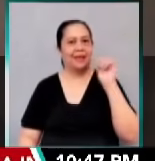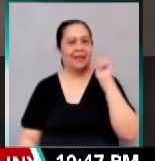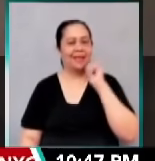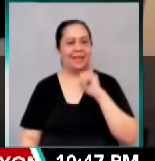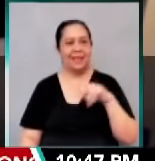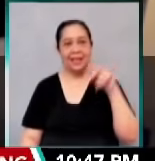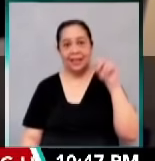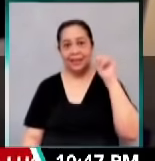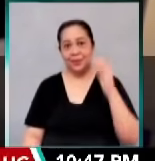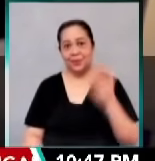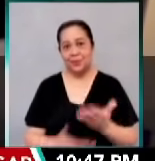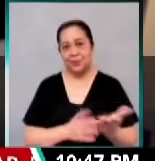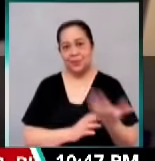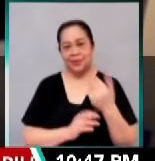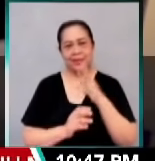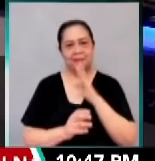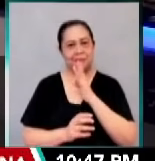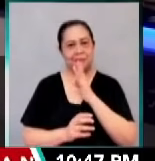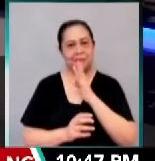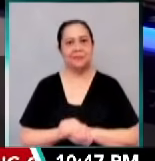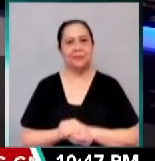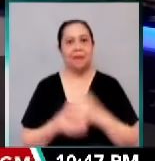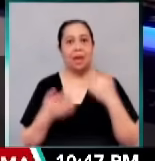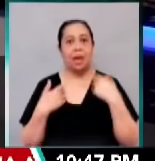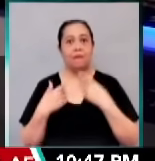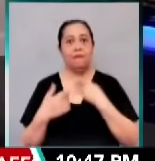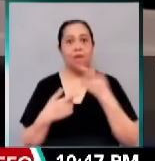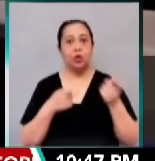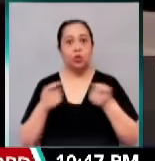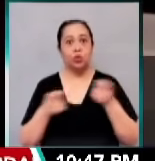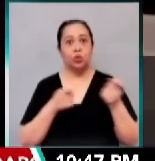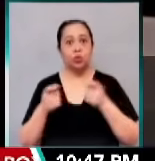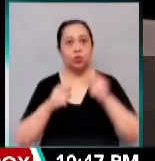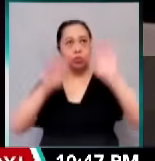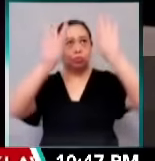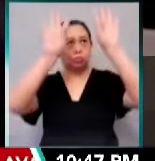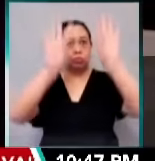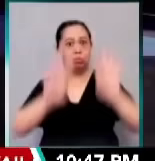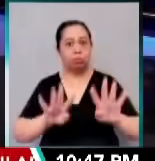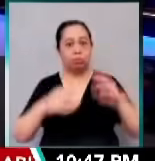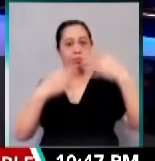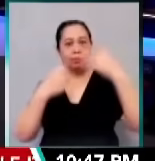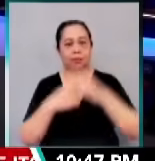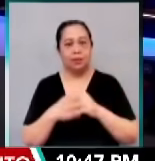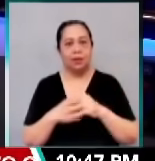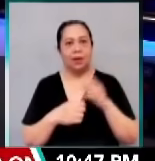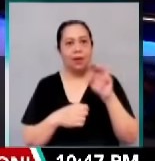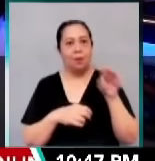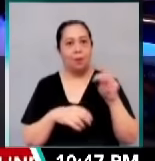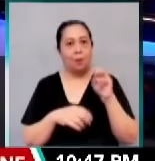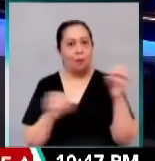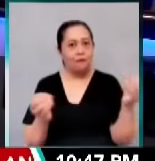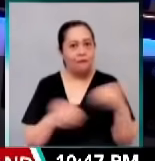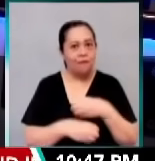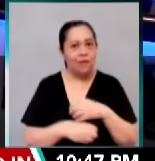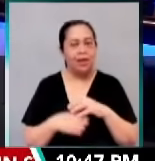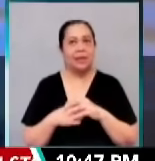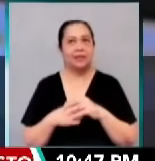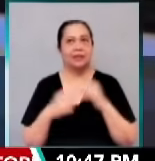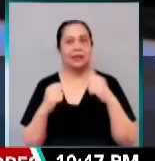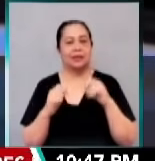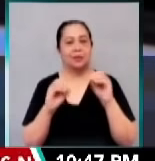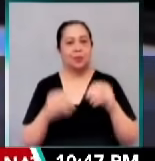Miss Bea. My voice-controlled blinds. Mobile office. When I work, I can put my laptop